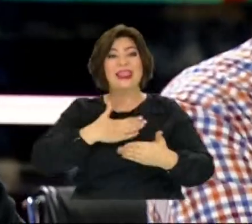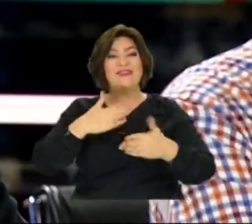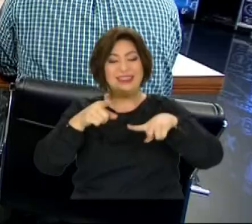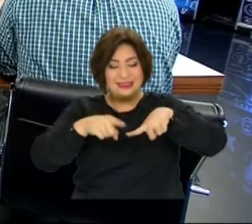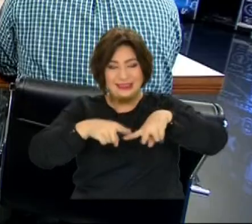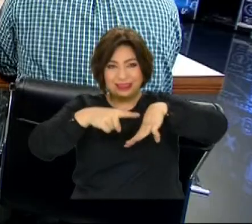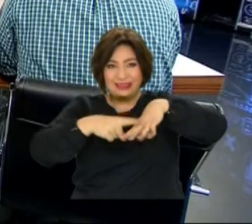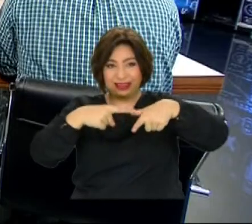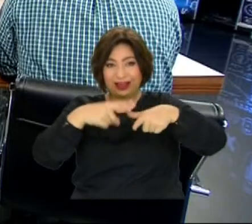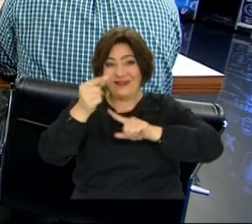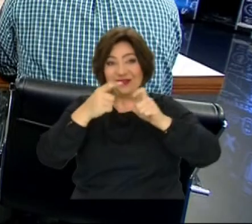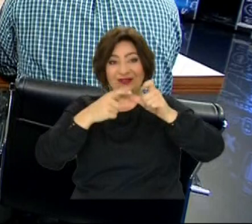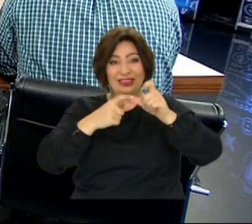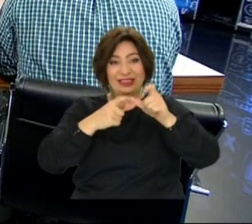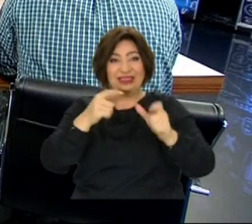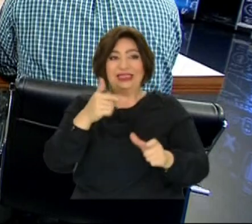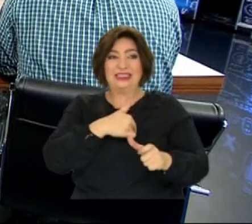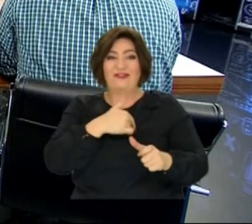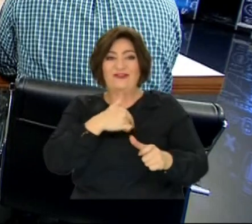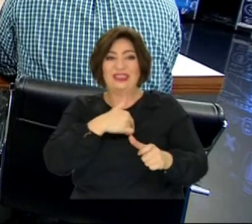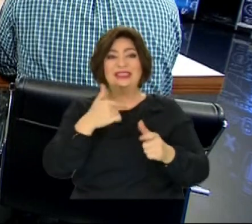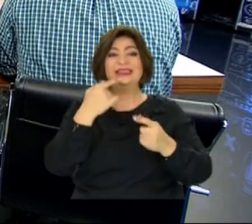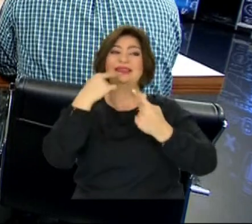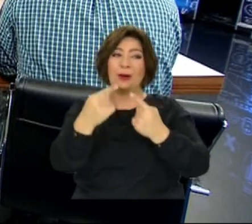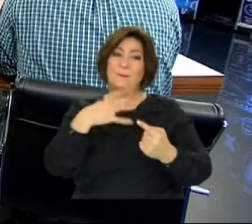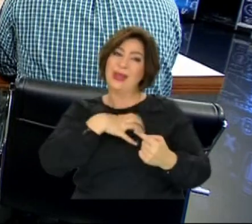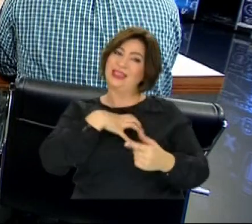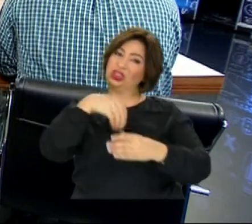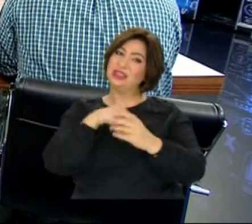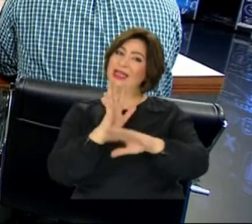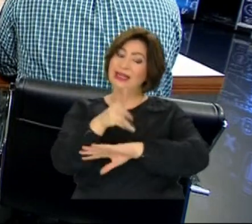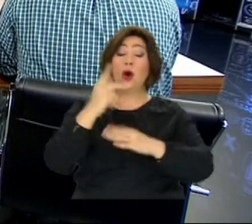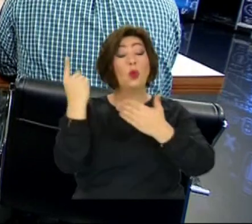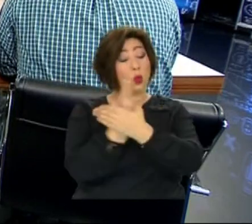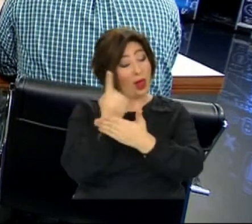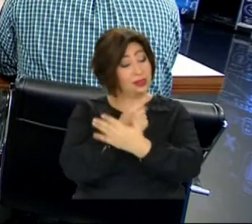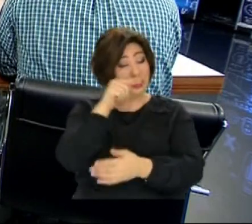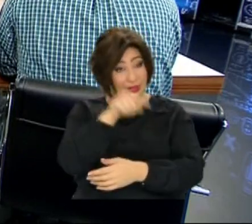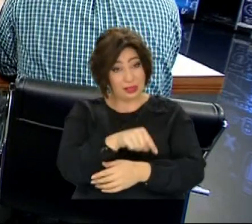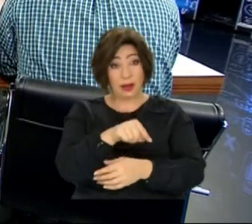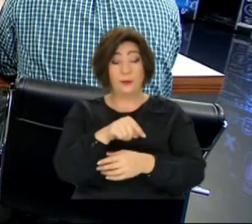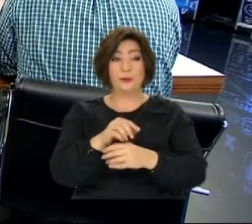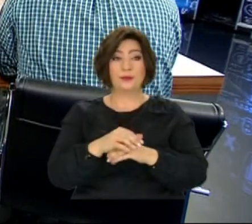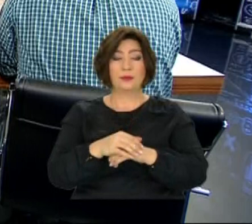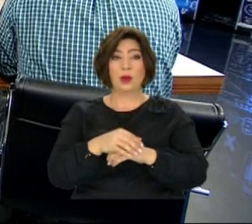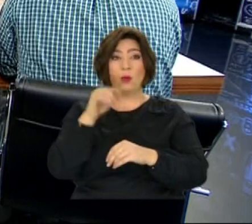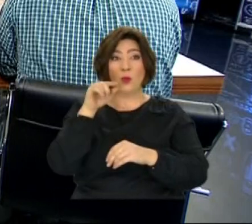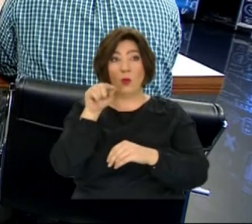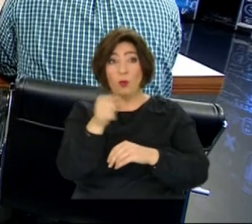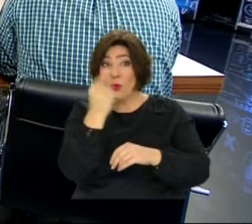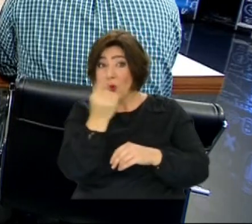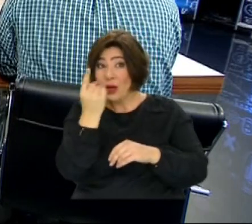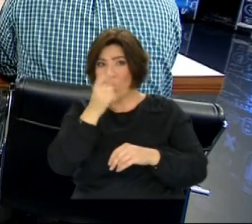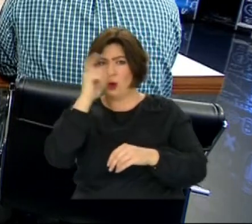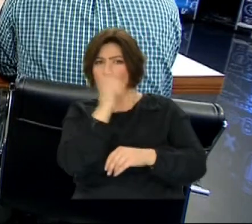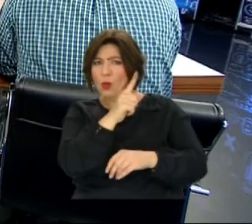kelimesi, nefis, evet, geçer. Evet. Nefis kelimesi daha çok benlik için geçer de. Yani işin doğrusu Kur'an'da hocam, böyle bitir, böyle bitirmeyi, bir serafını şey, vermeyeyim. Yani